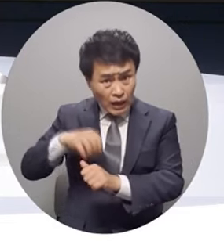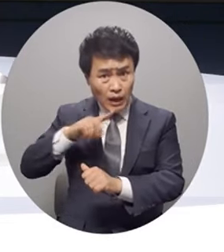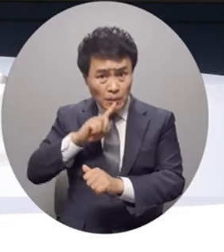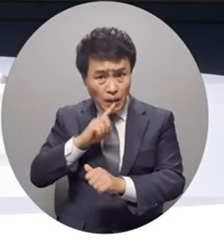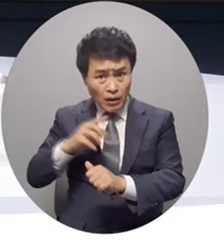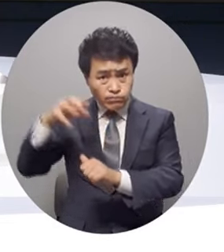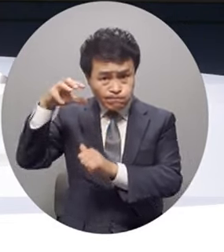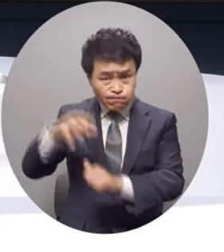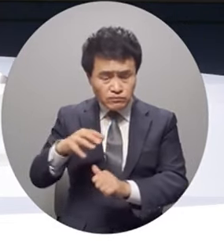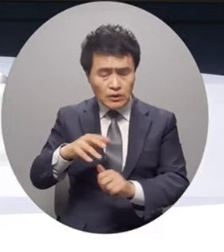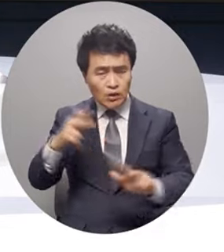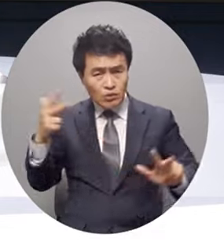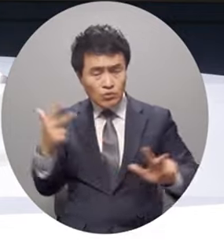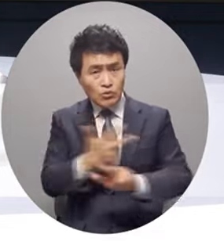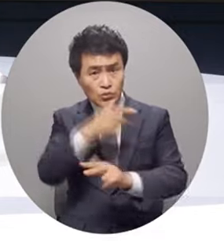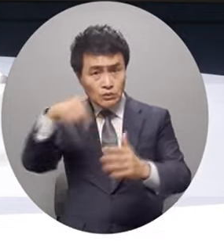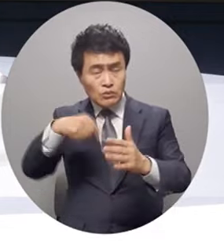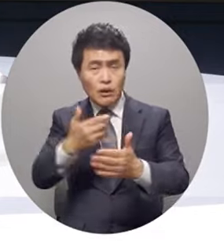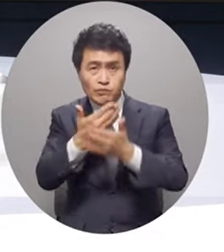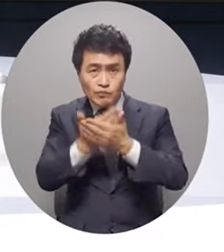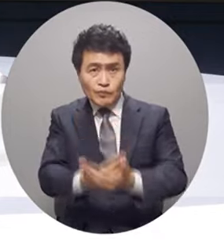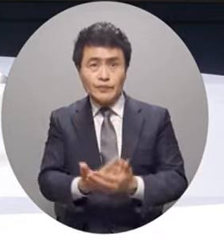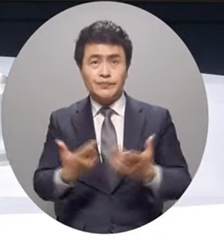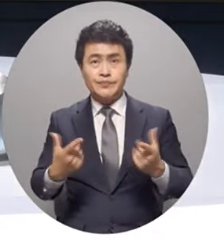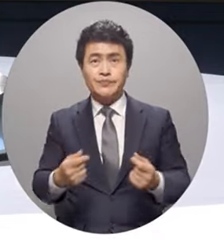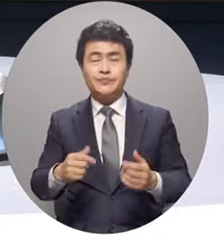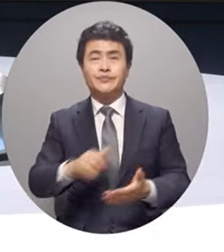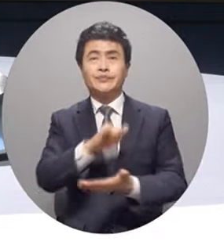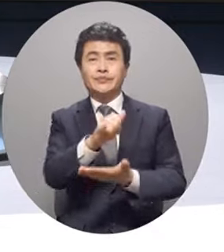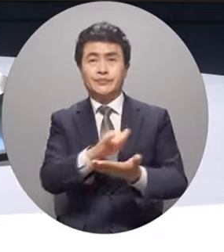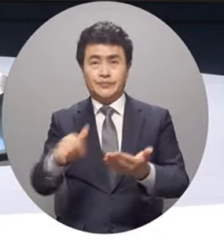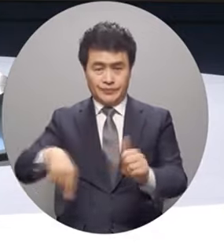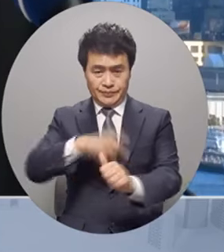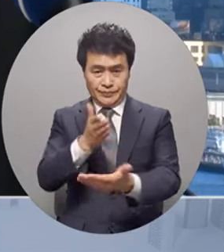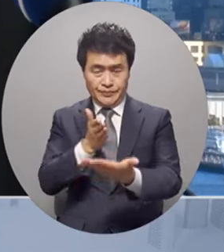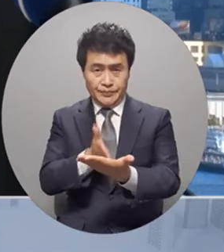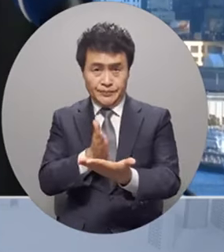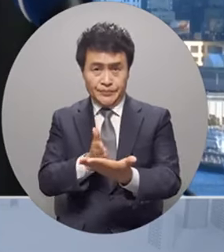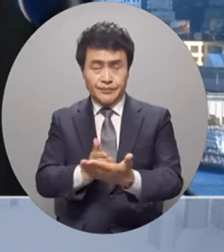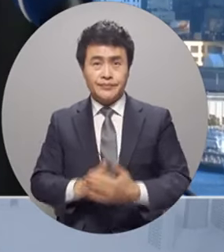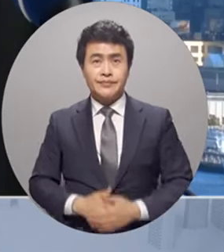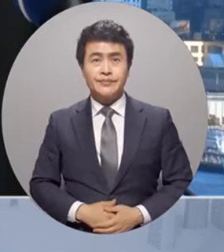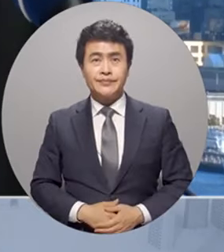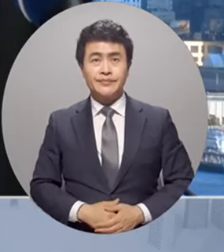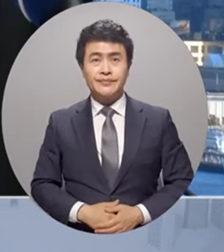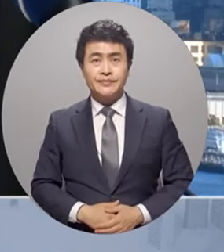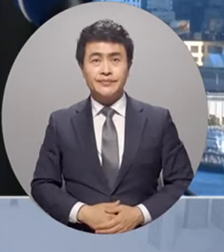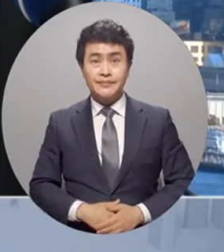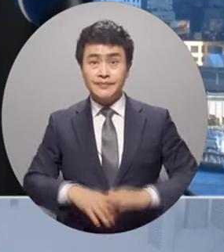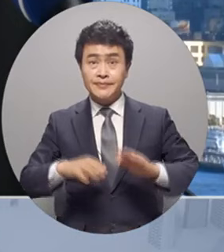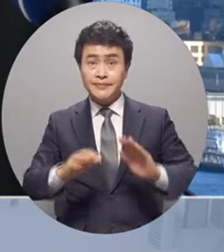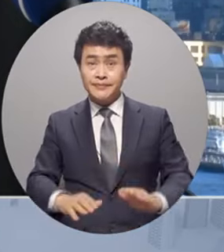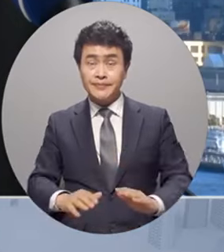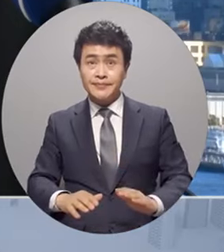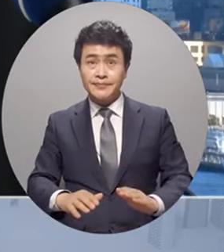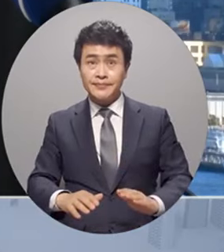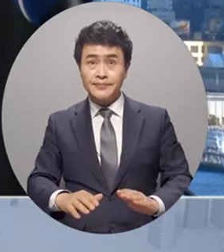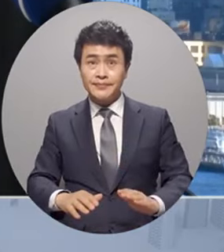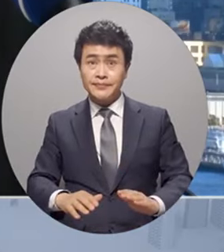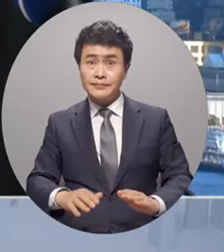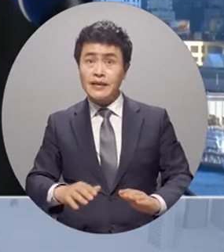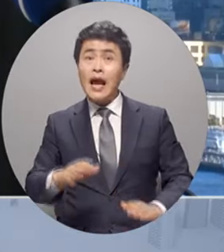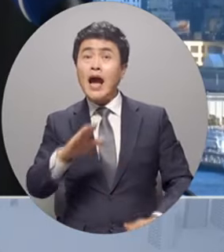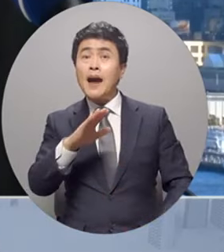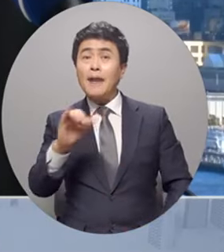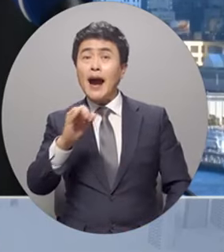주말이 중대 분수령이 될 것으로 보이는데요. 뉴욕 임경아 특파원 연결해 자세히 들어보겠습니다. 임경아 특파원, 지금 이